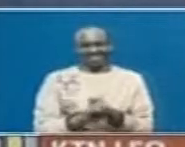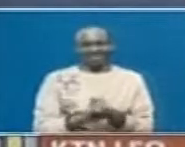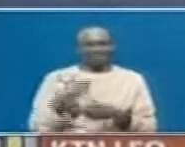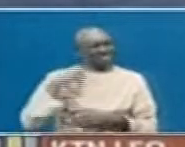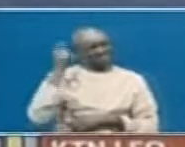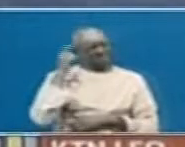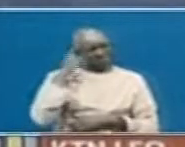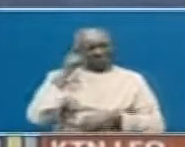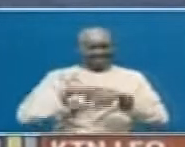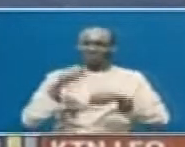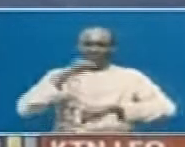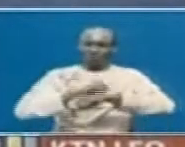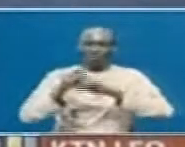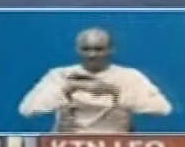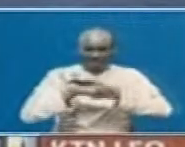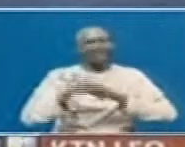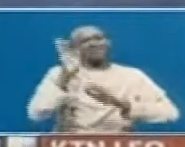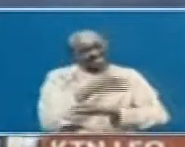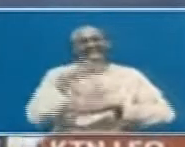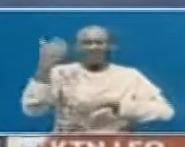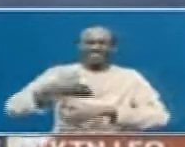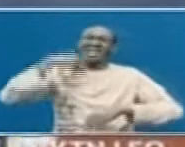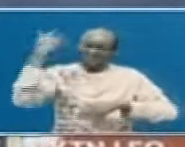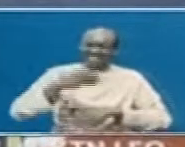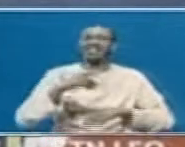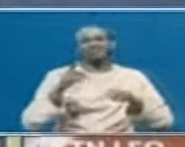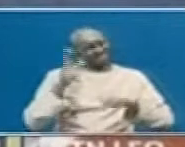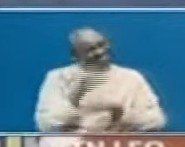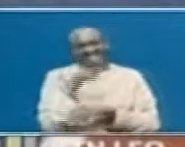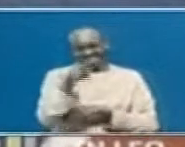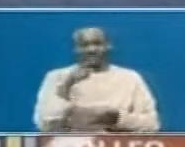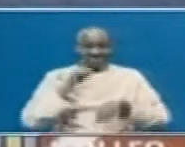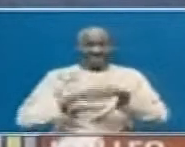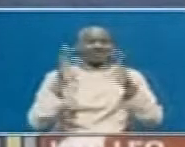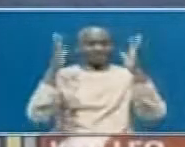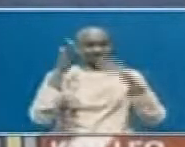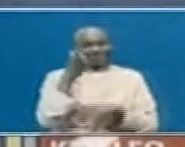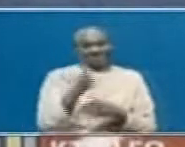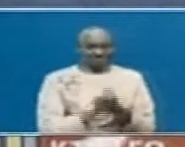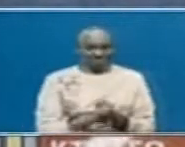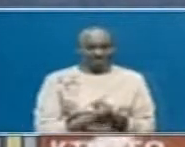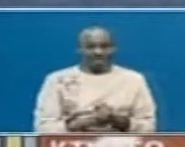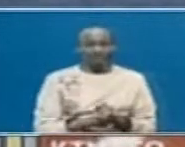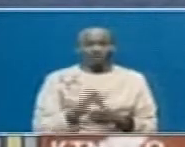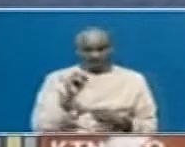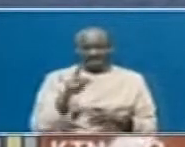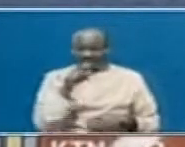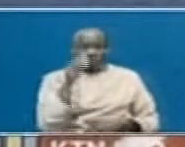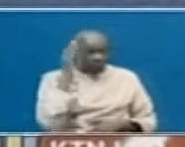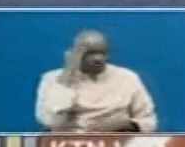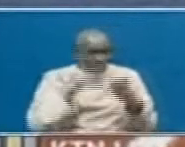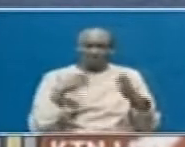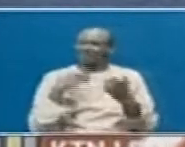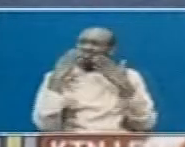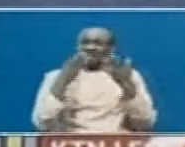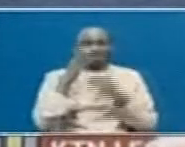Nikumbusha siku hizo nilipokuwa shule ya msingi, tuliimba kila siku ya sherehe za kitaifa, hizo nyimbo kwa tunaimba kila siku. Na unajua la muhimu kwa leo ambao nimeshukuru